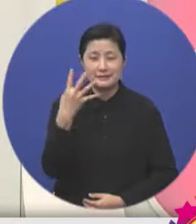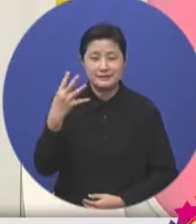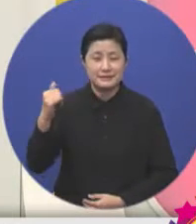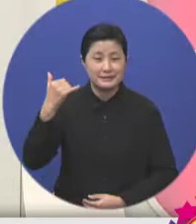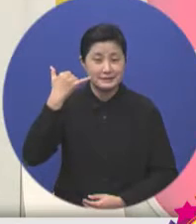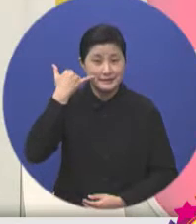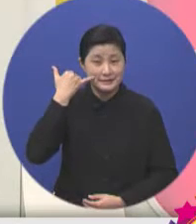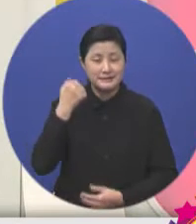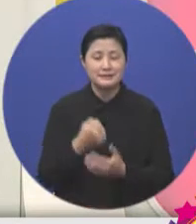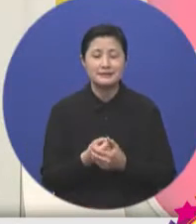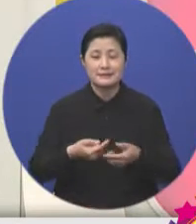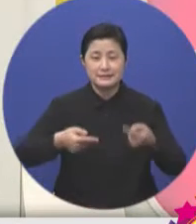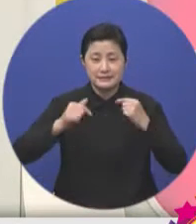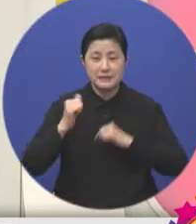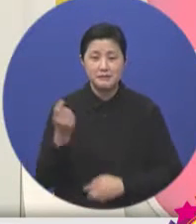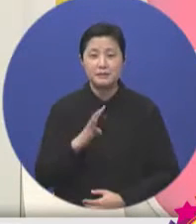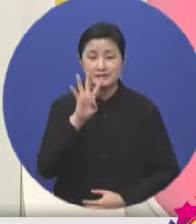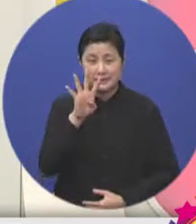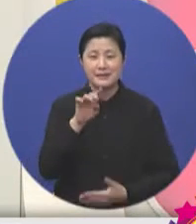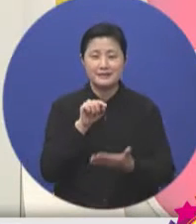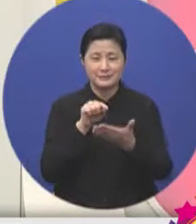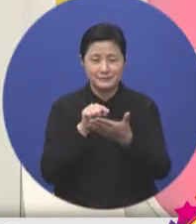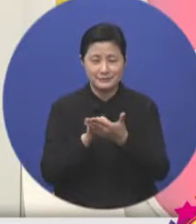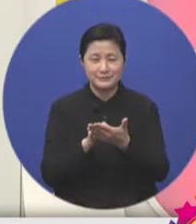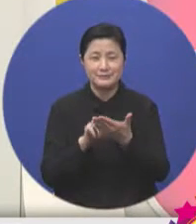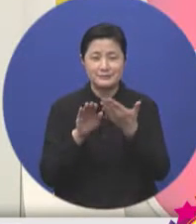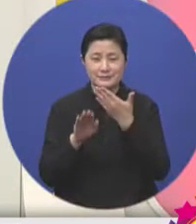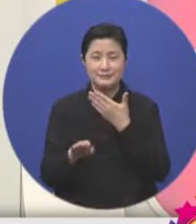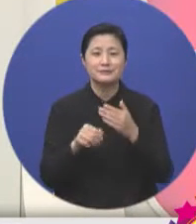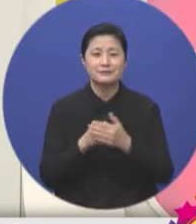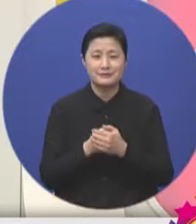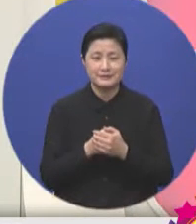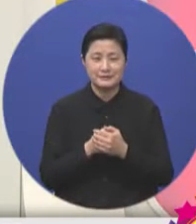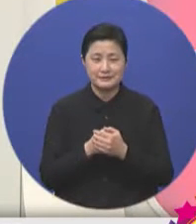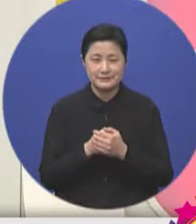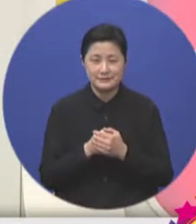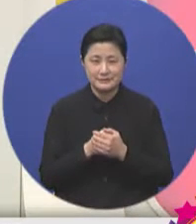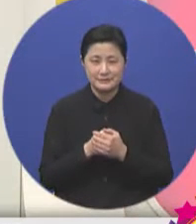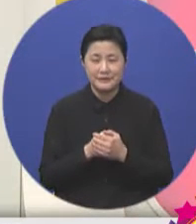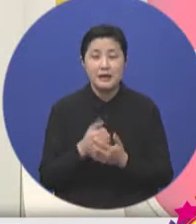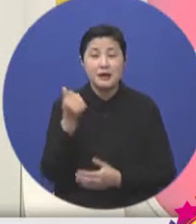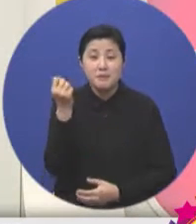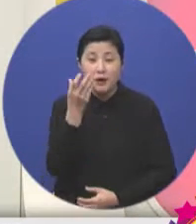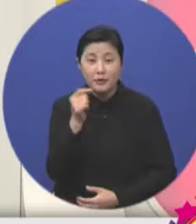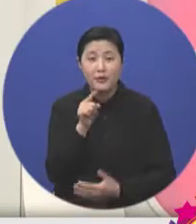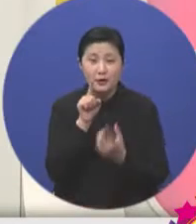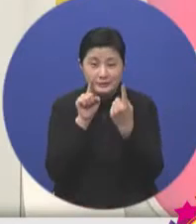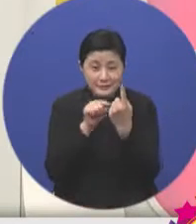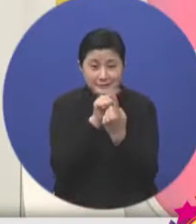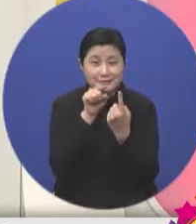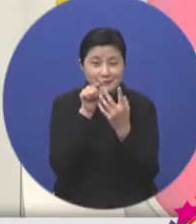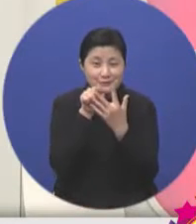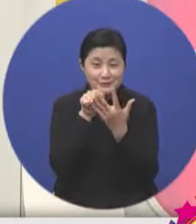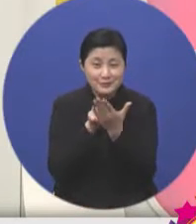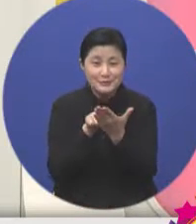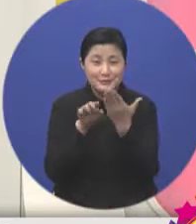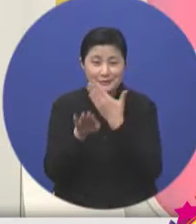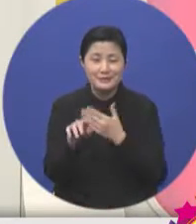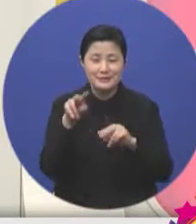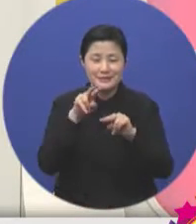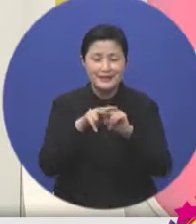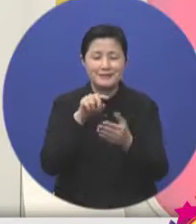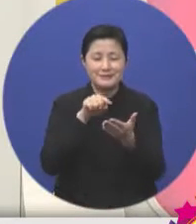060-608-1004번으로 오셔서요. 퀴즈 참여 4번입니다. 눌러주시고 번호를 누르신 다음에 우물정을